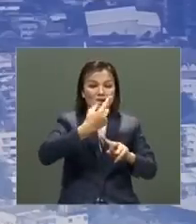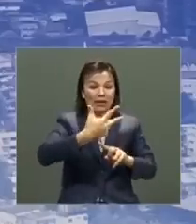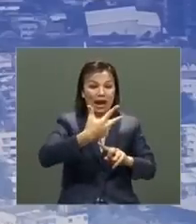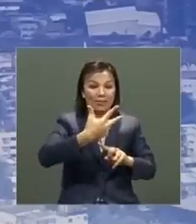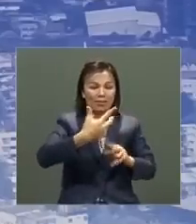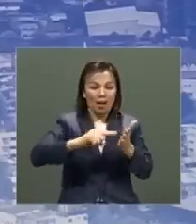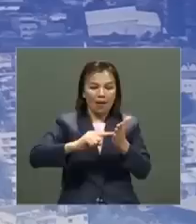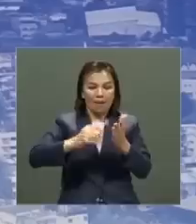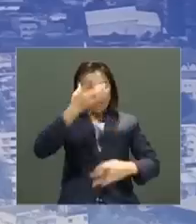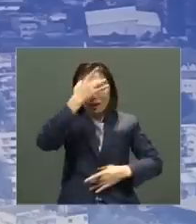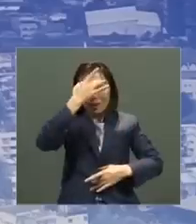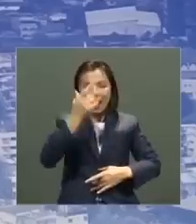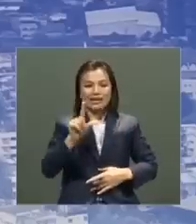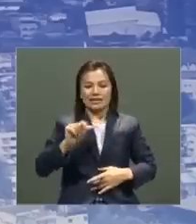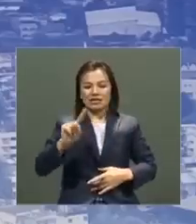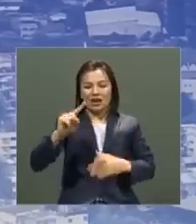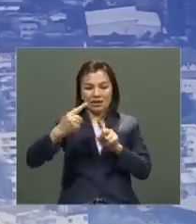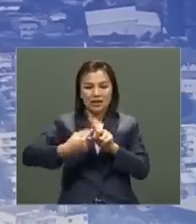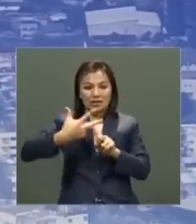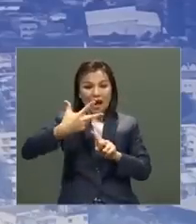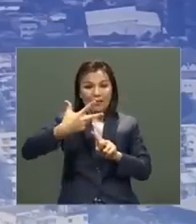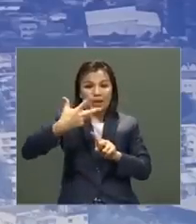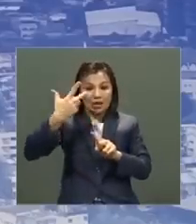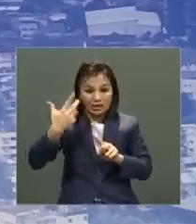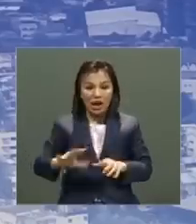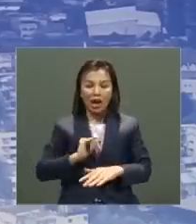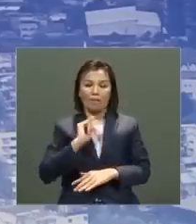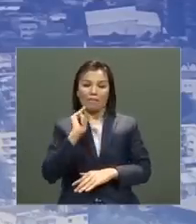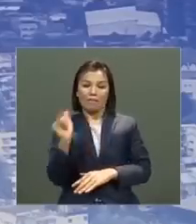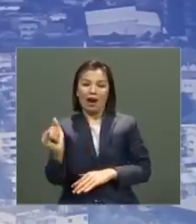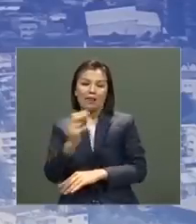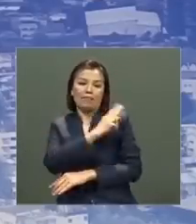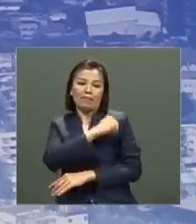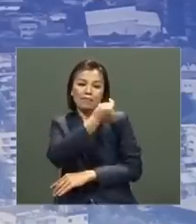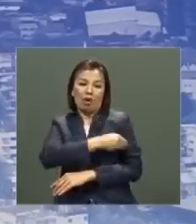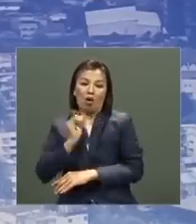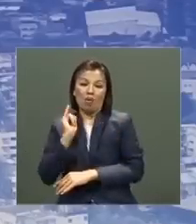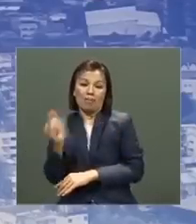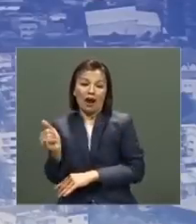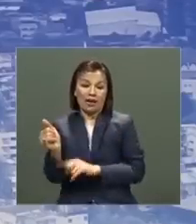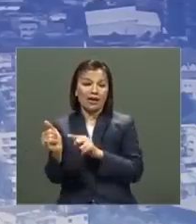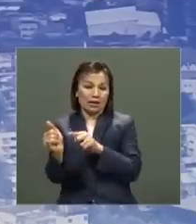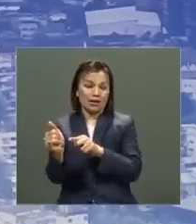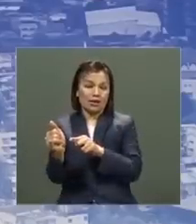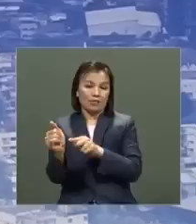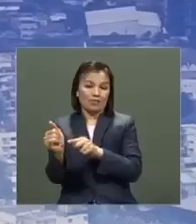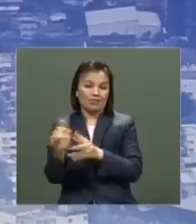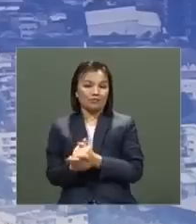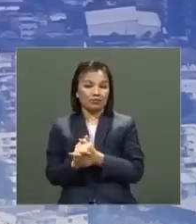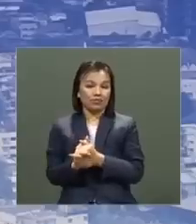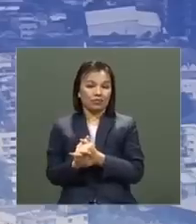เริ่มป่วยวันที่ 21มีนาคมแต่พึ่งจะมารับการรักษาในโรงพยาบาลนะครับ